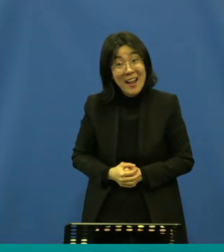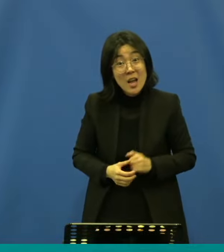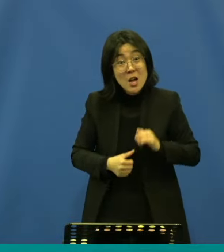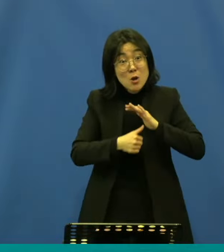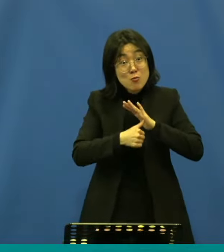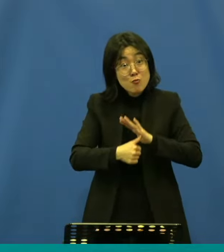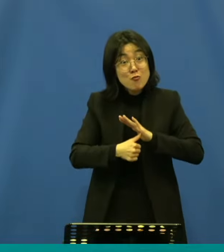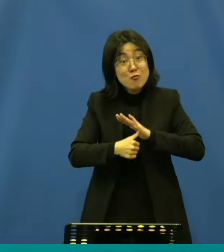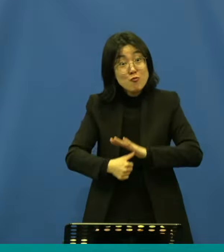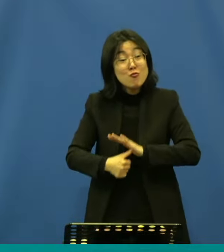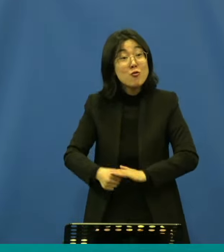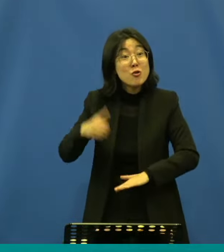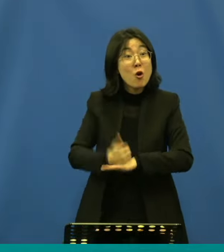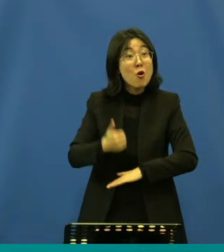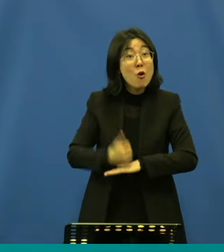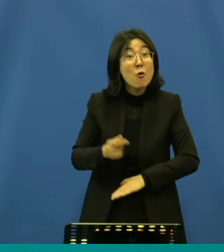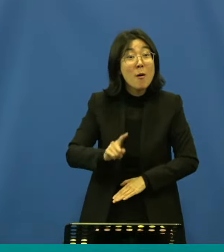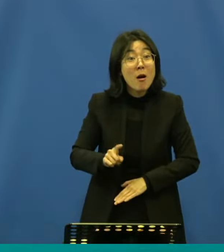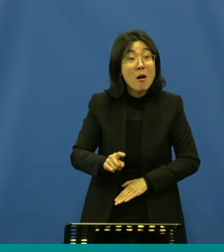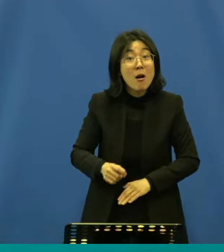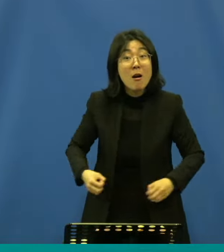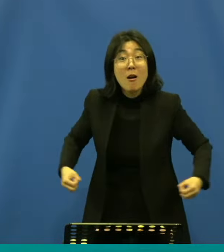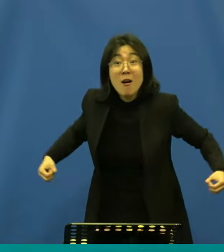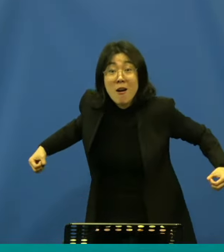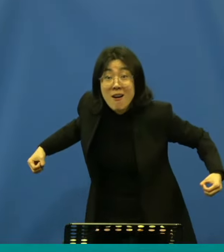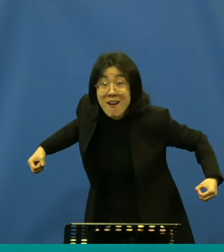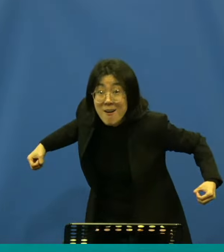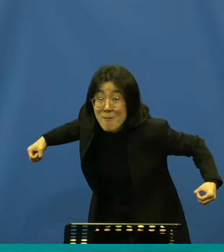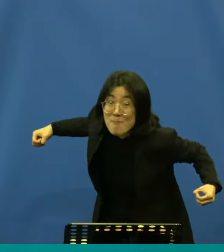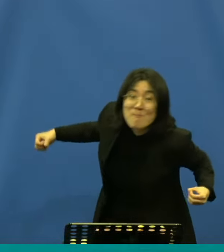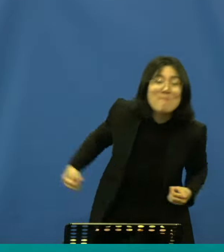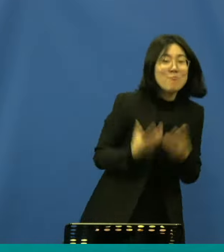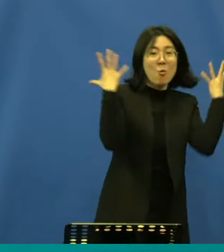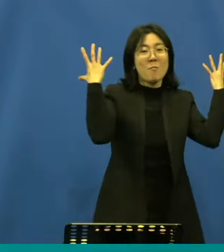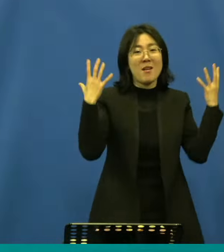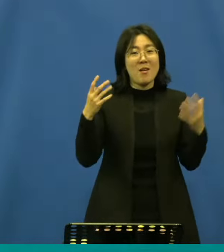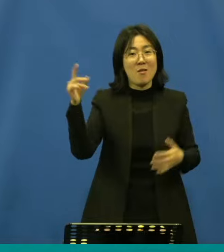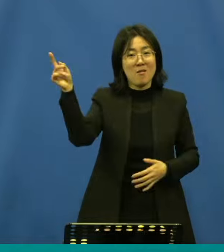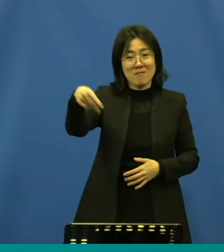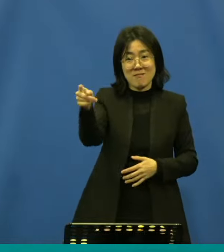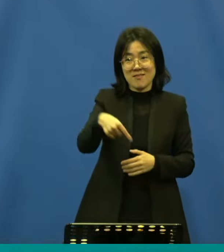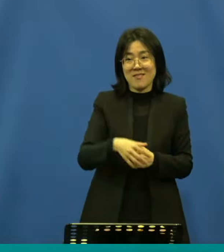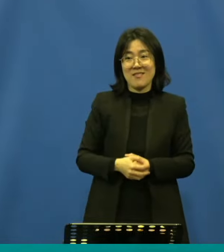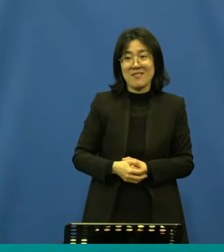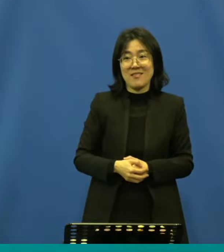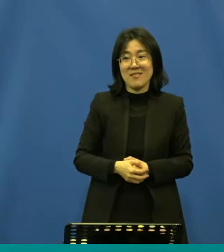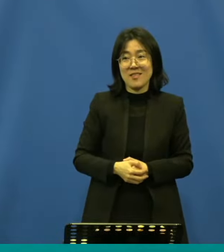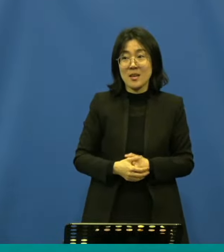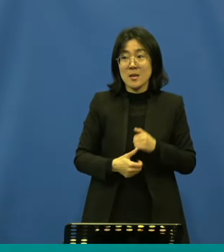누르면 어떻게 되죠? 더 눌려지는 게 아니고 어느 시점에 되면 크게 터져버려요.